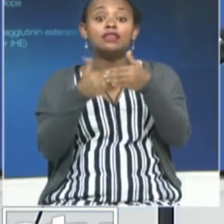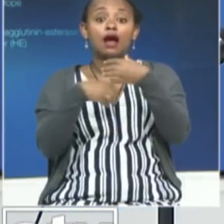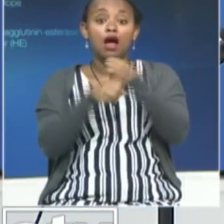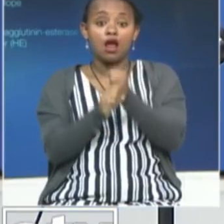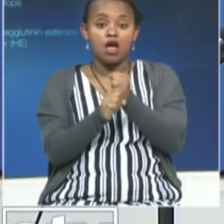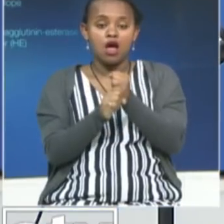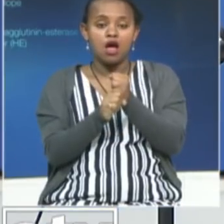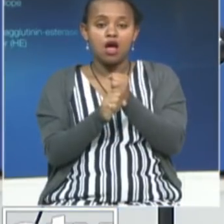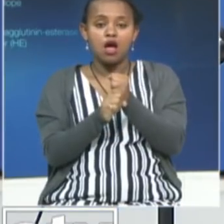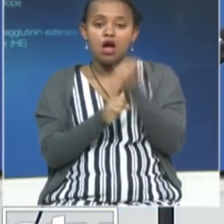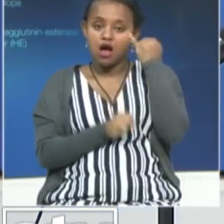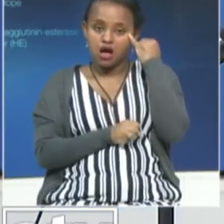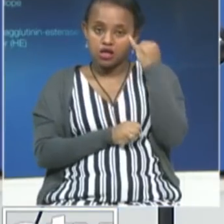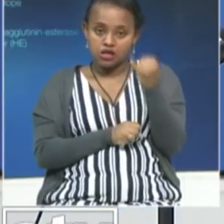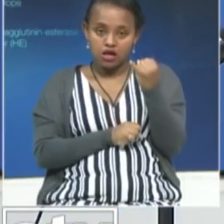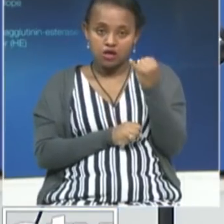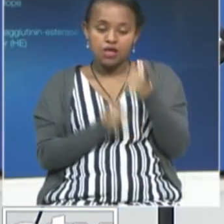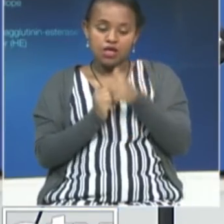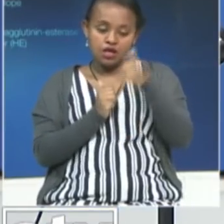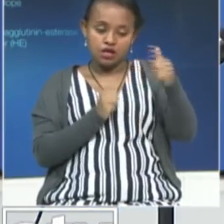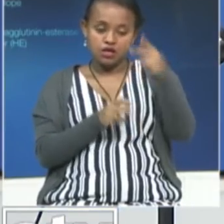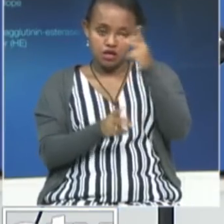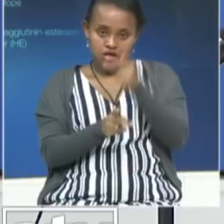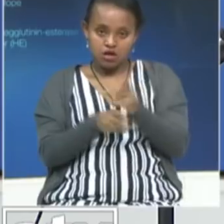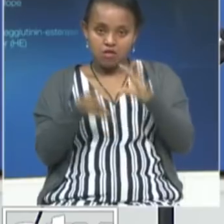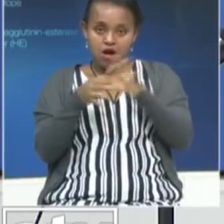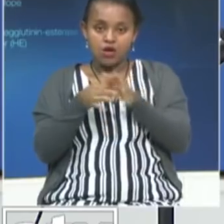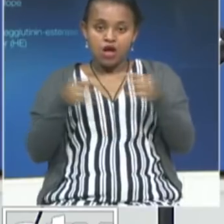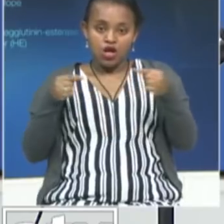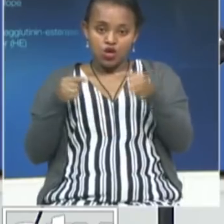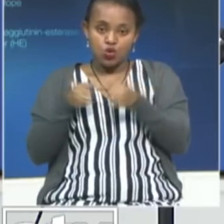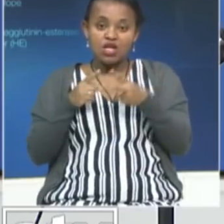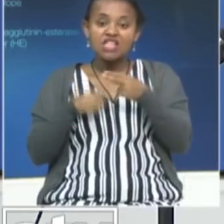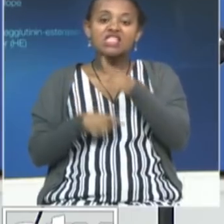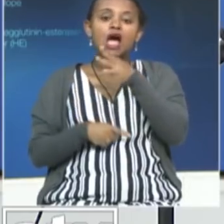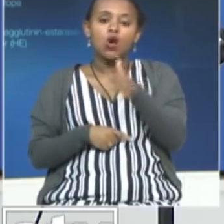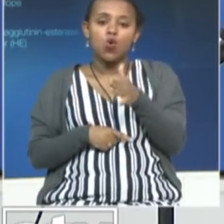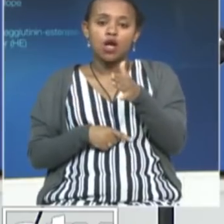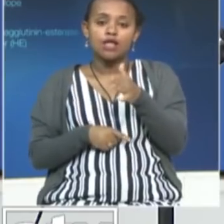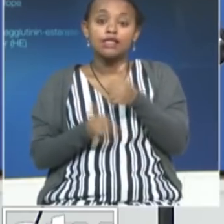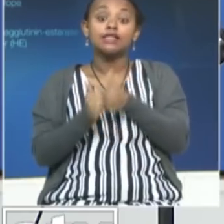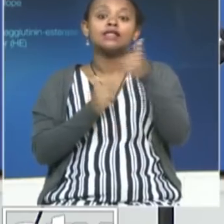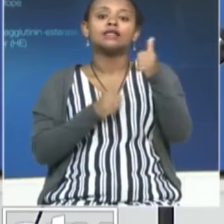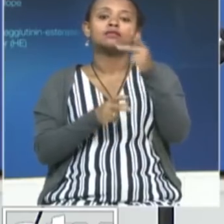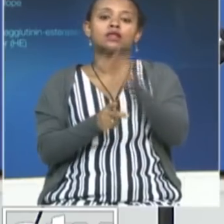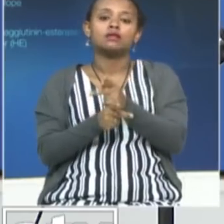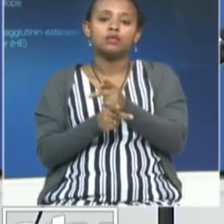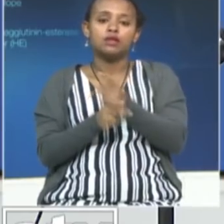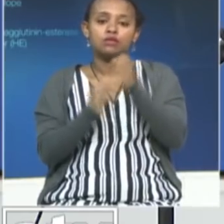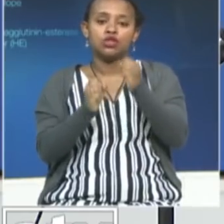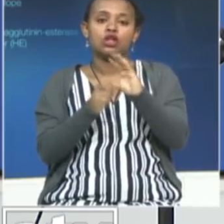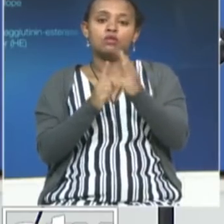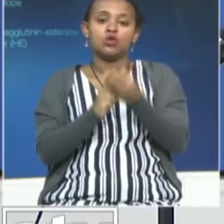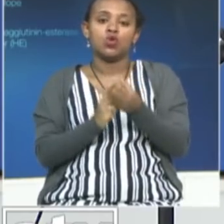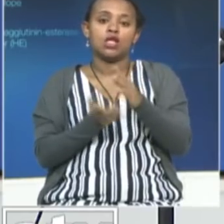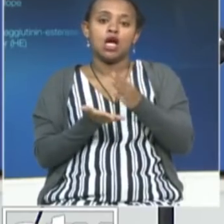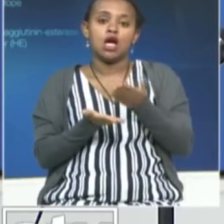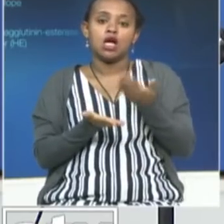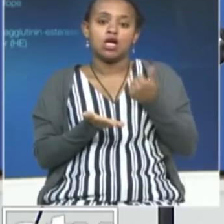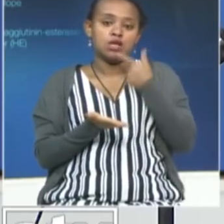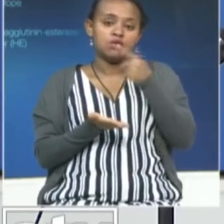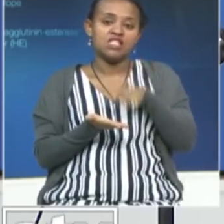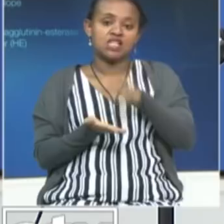በተለይ ርቀትን ከመጠበቅ ማህበራዊ ግንኙነት ሳይቋረጥ ግን ርቀትን መጠበቅ የሚቻልበት ሁኔታም ቀደም ሲል ስለተነሳ እሱ